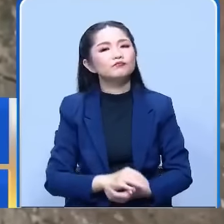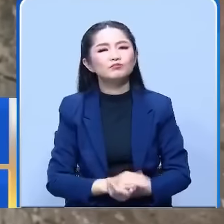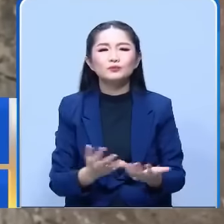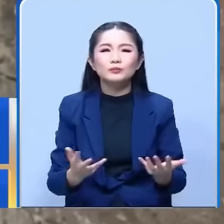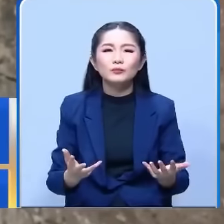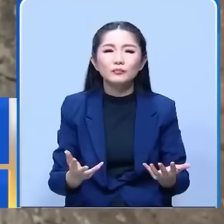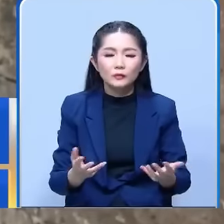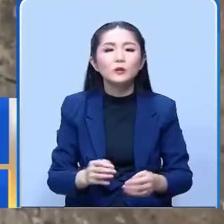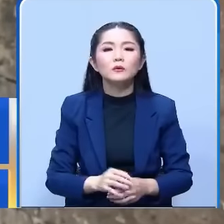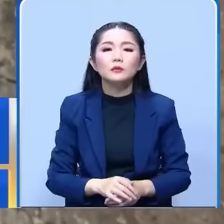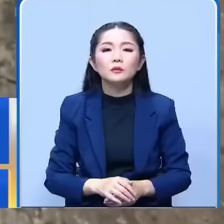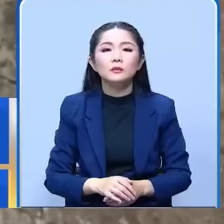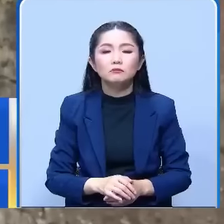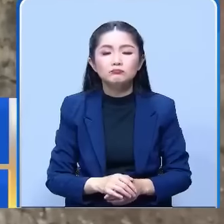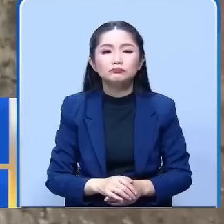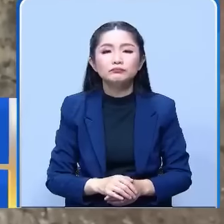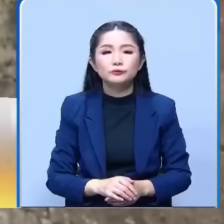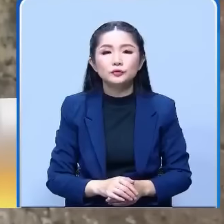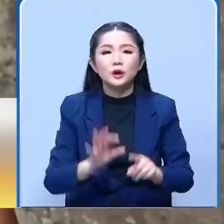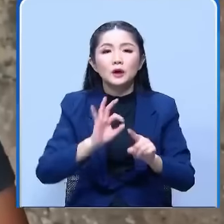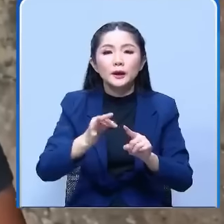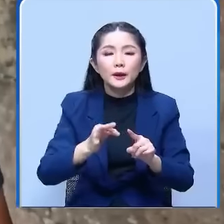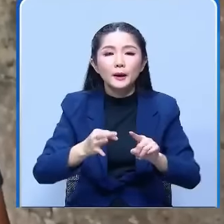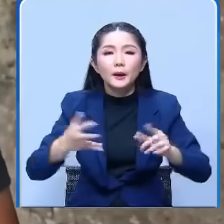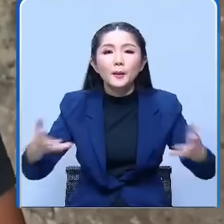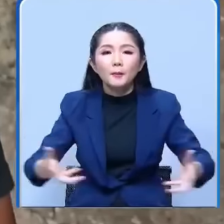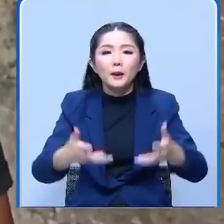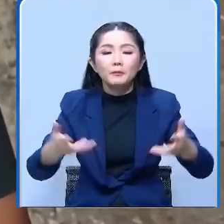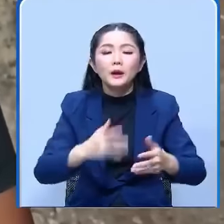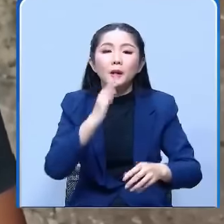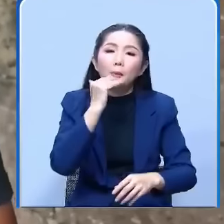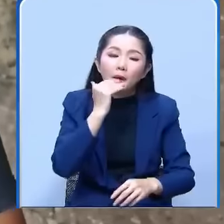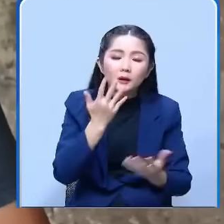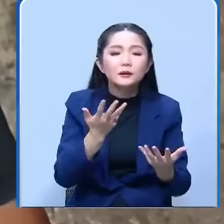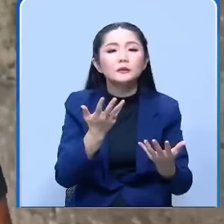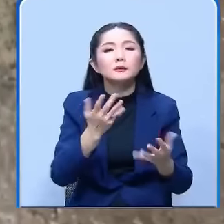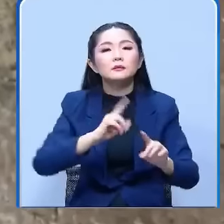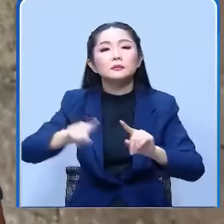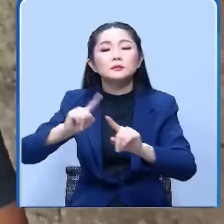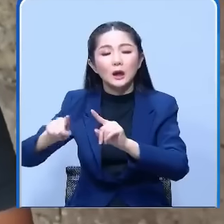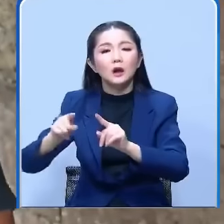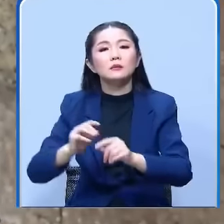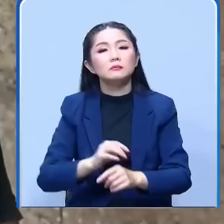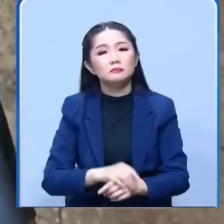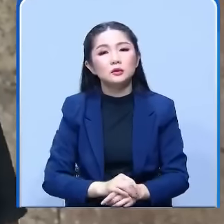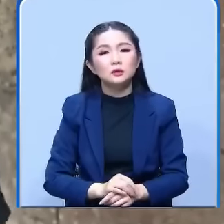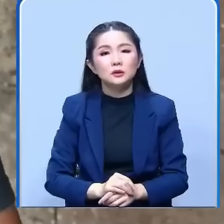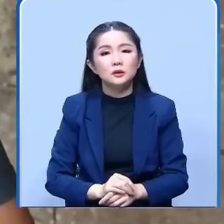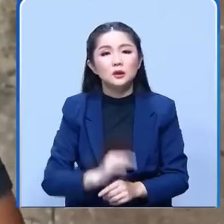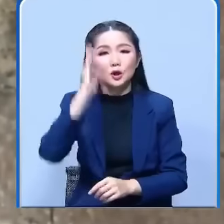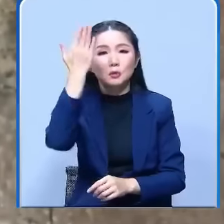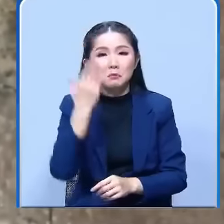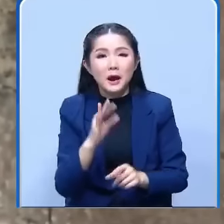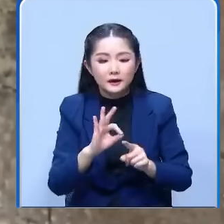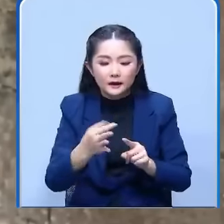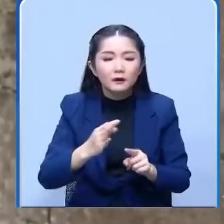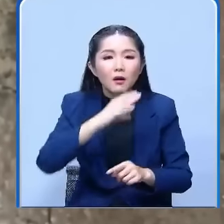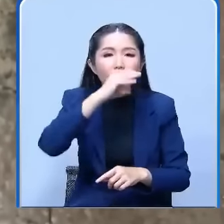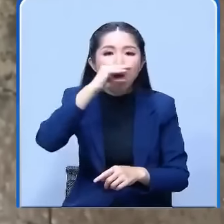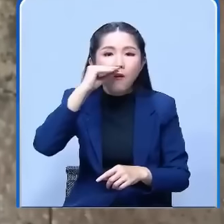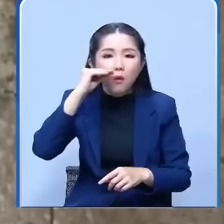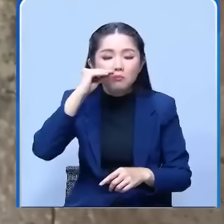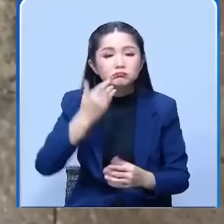ราคาครับช่วงนี้ปกติช่วงก่อนมาละ5บาทตอนนี้กระโดดไปมาละ15บาท20บาทเลย อันนี้ คือขึ้นเกินเท่าตัวฮะ เป็นมัดใช่ไหมฮะ